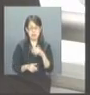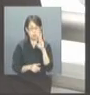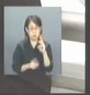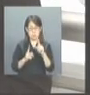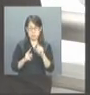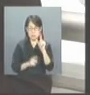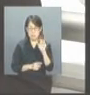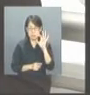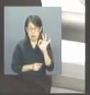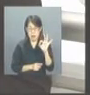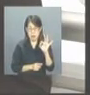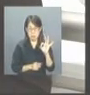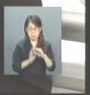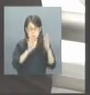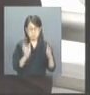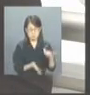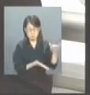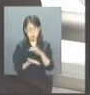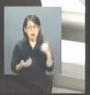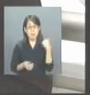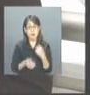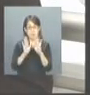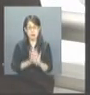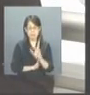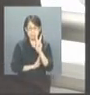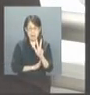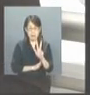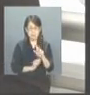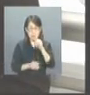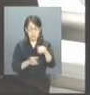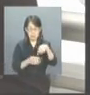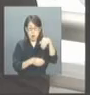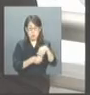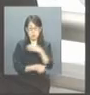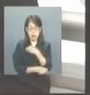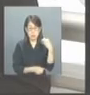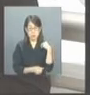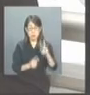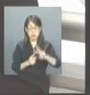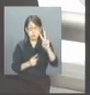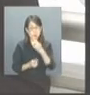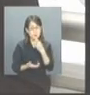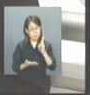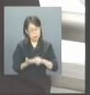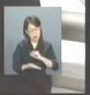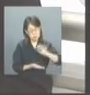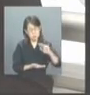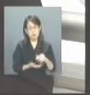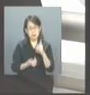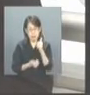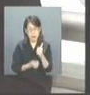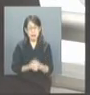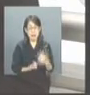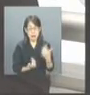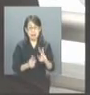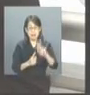การเลือกตั้ง3รูปแบบค่ะก็คือการเลือกตั้งที่สถานทูตการเลือกตั้งทางไปรษณีย์และการเลือกตั้งที่หน่วยเลือกตั้งสัญจรน